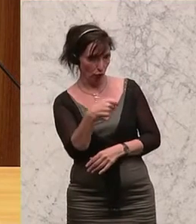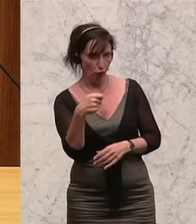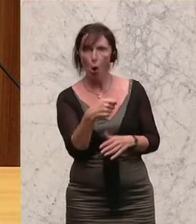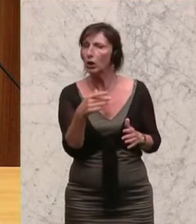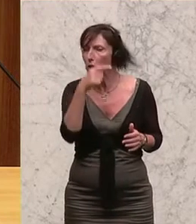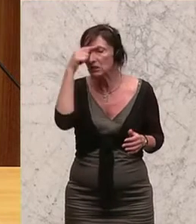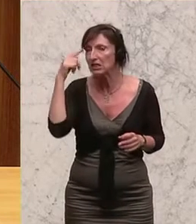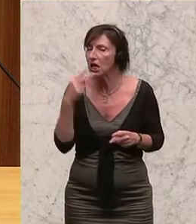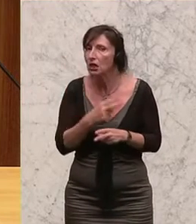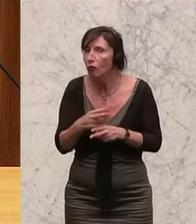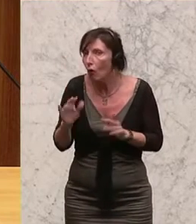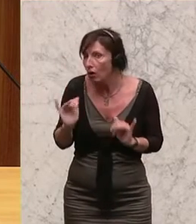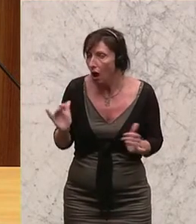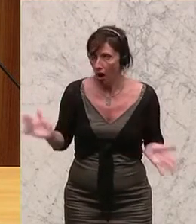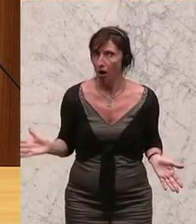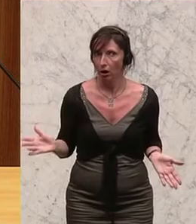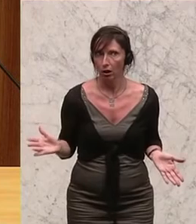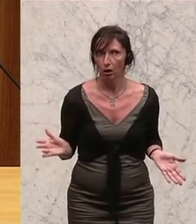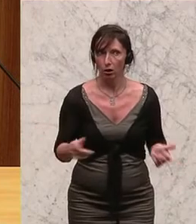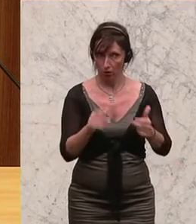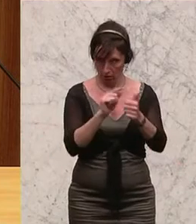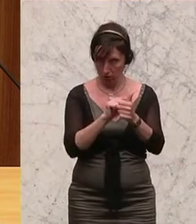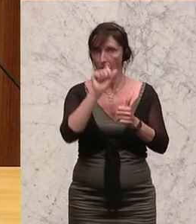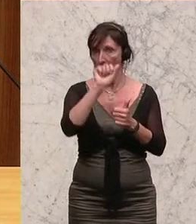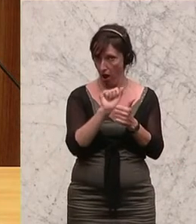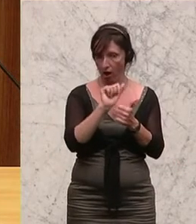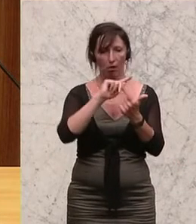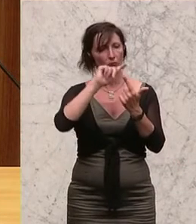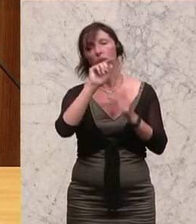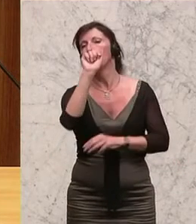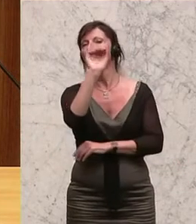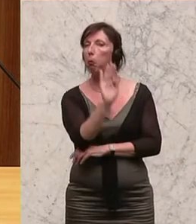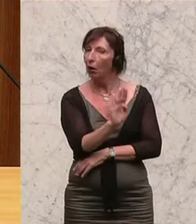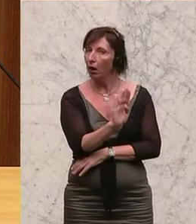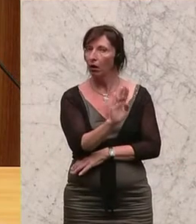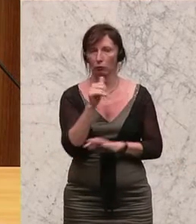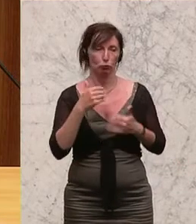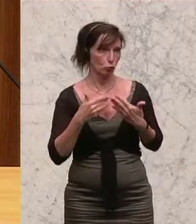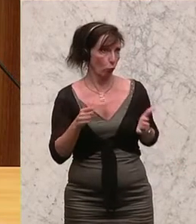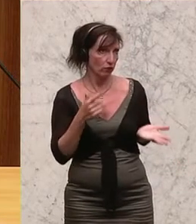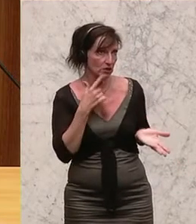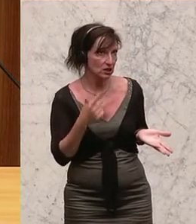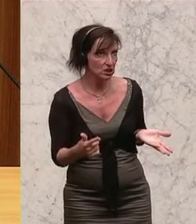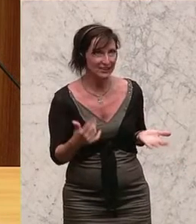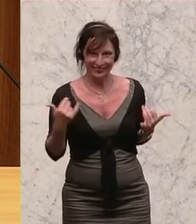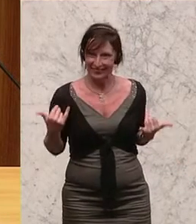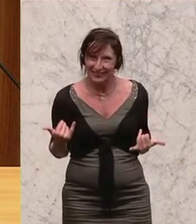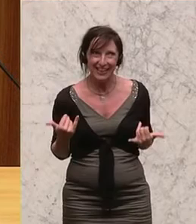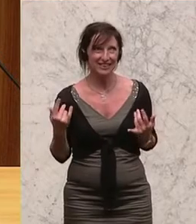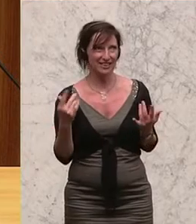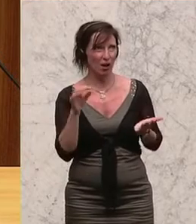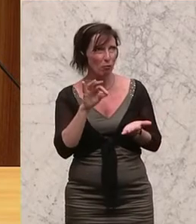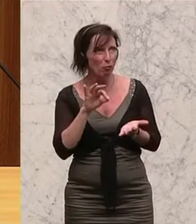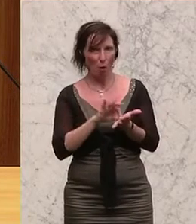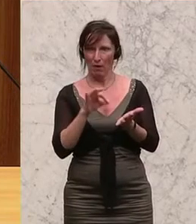und sinnvoll sind. Also A. Dann gibt es B. Förderungen, die, da muss man auch so ehrlich sein, wir uns in der momentanen